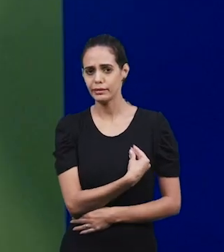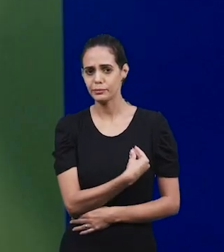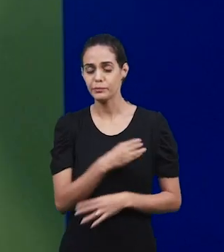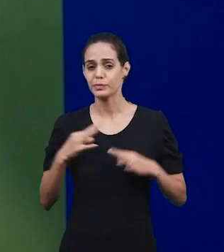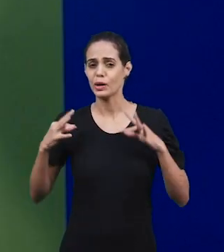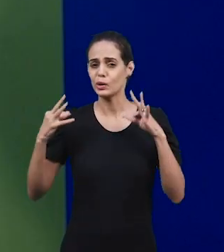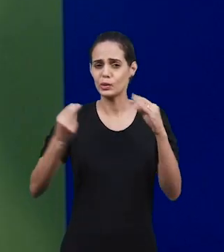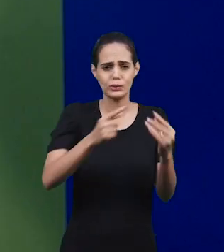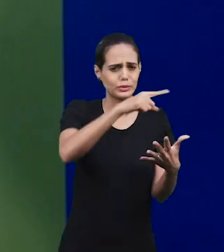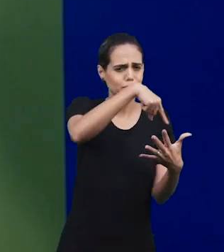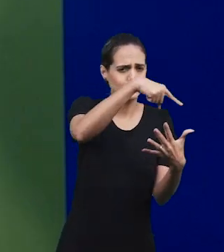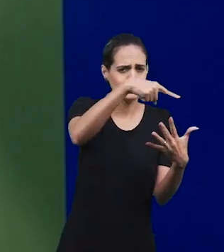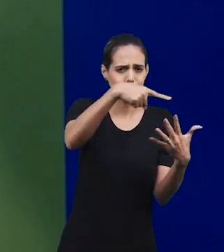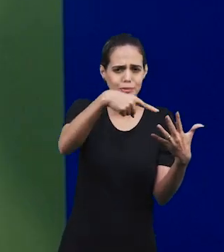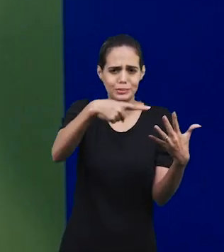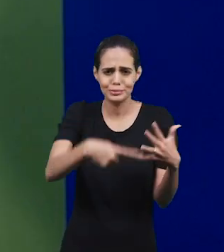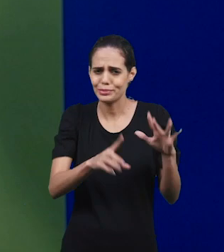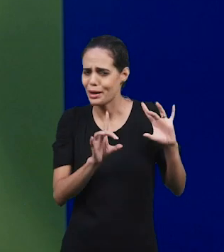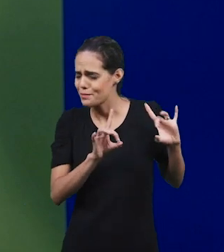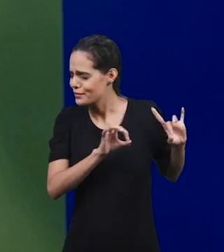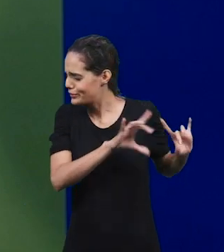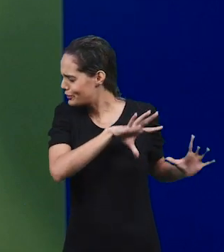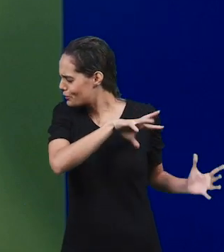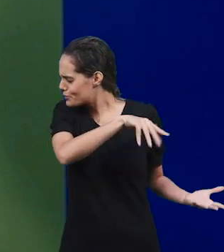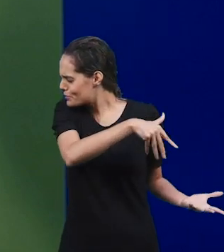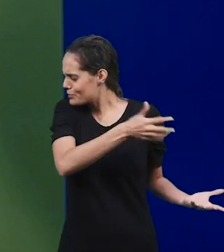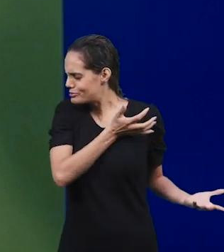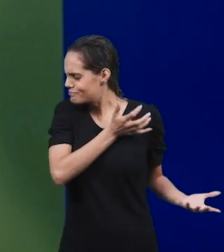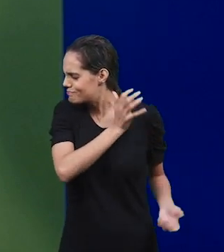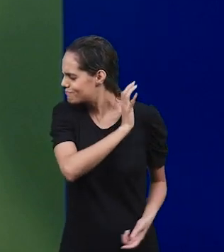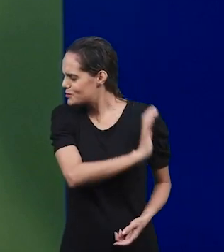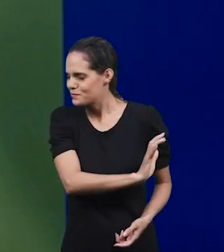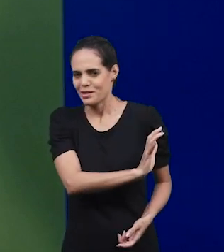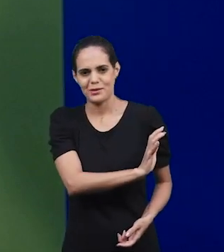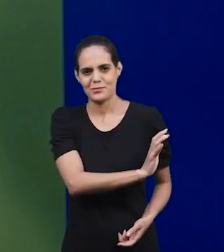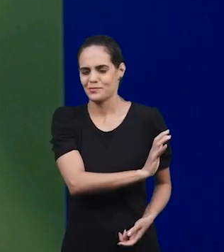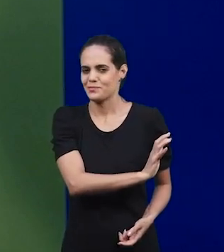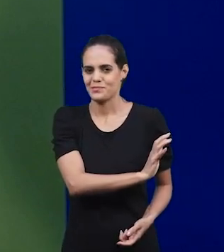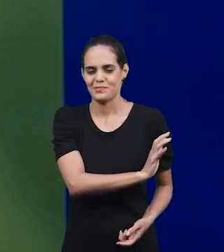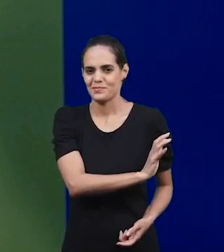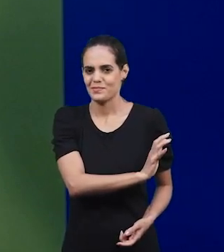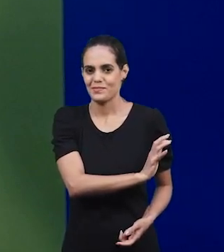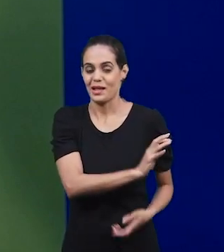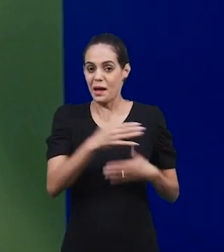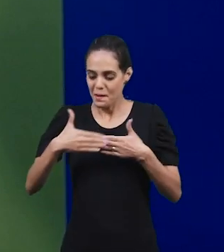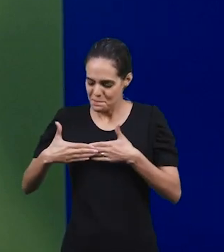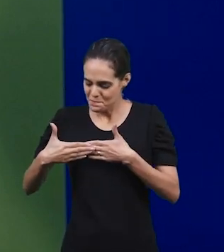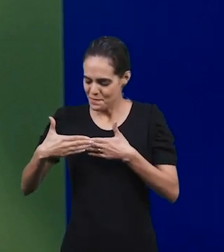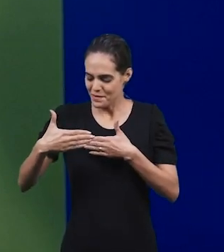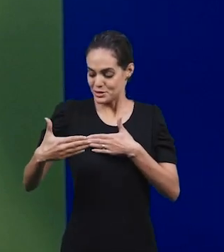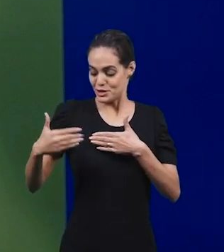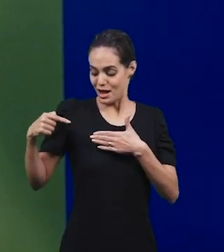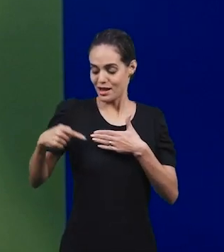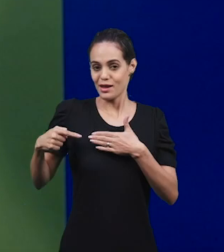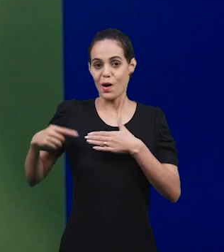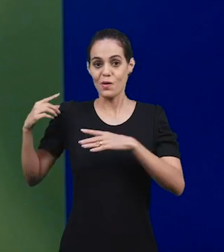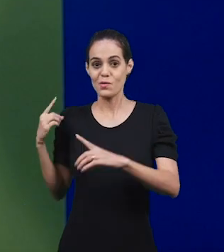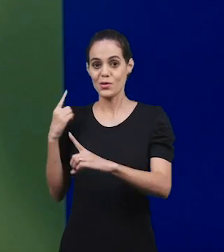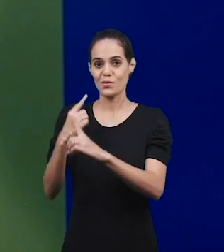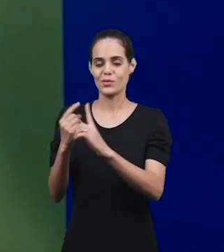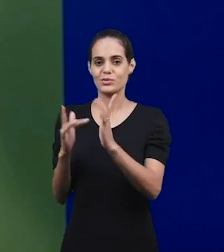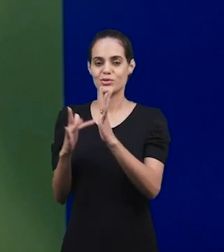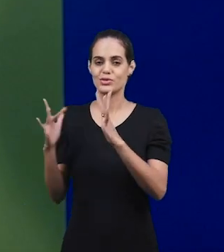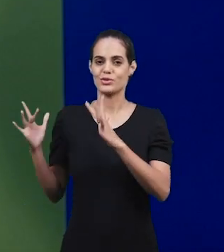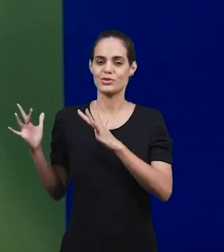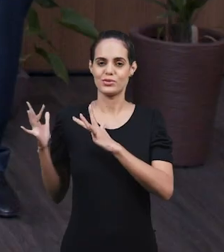tout reste derrière. À partir de la rencontre avec le Seigneur Jésus, le